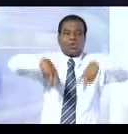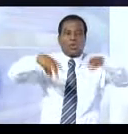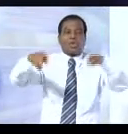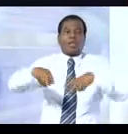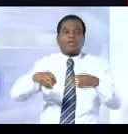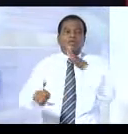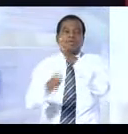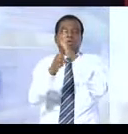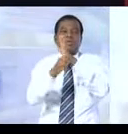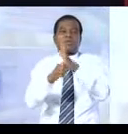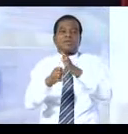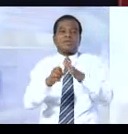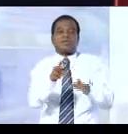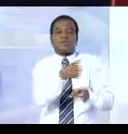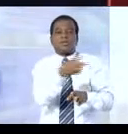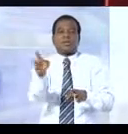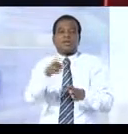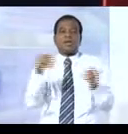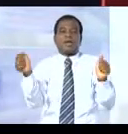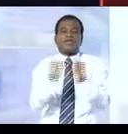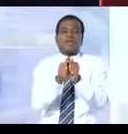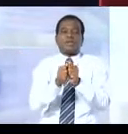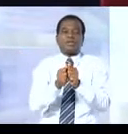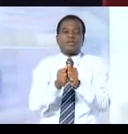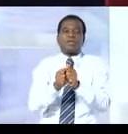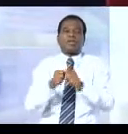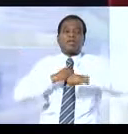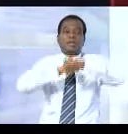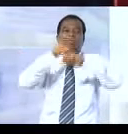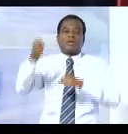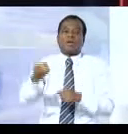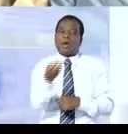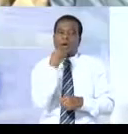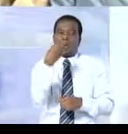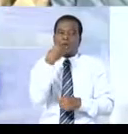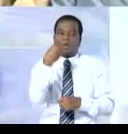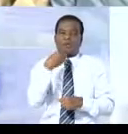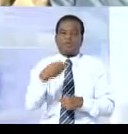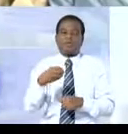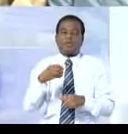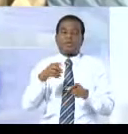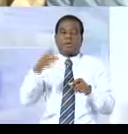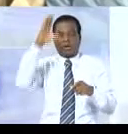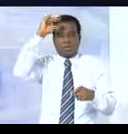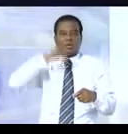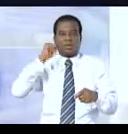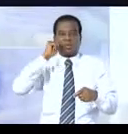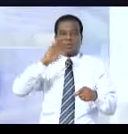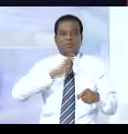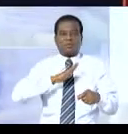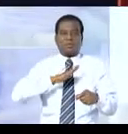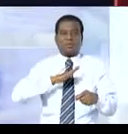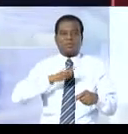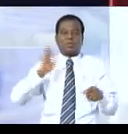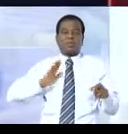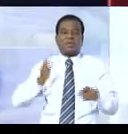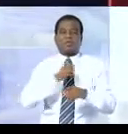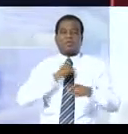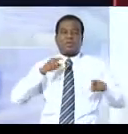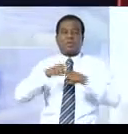et de l'économie verte, avec son corollaire, la sécurité alimentaire. Mesdames et messieurs, l'autre défi non